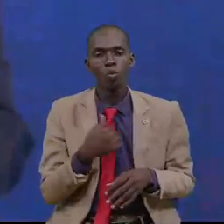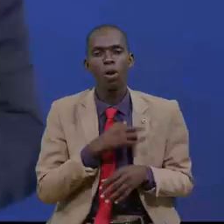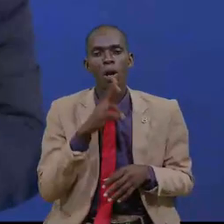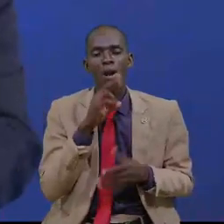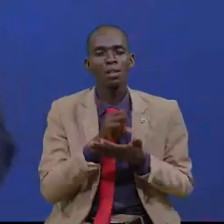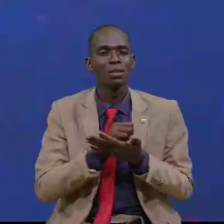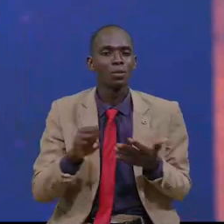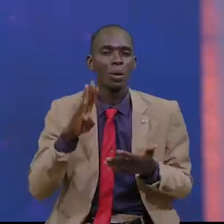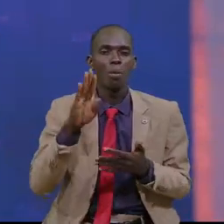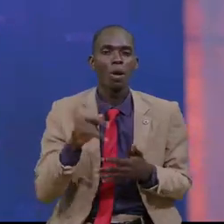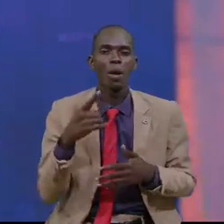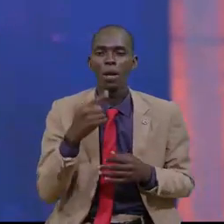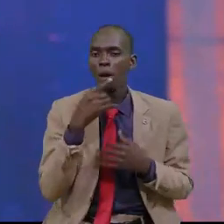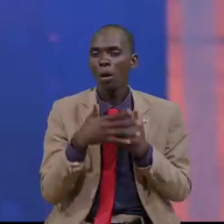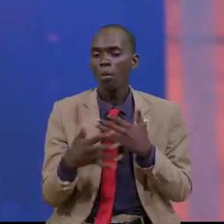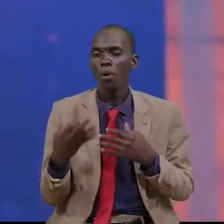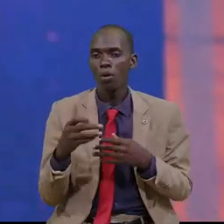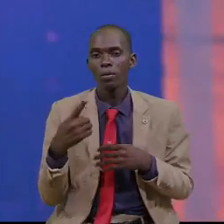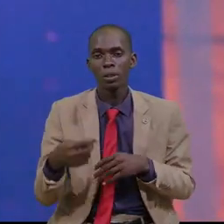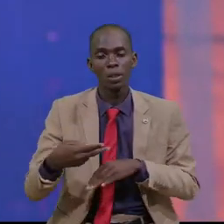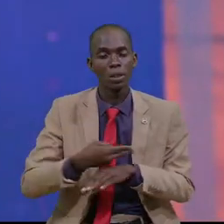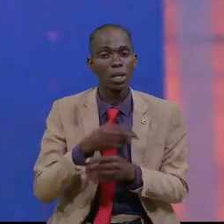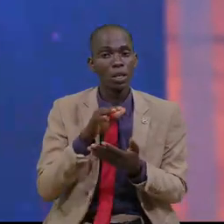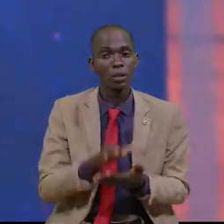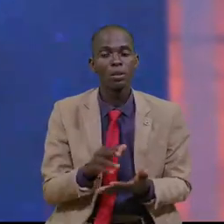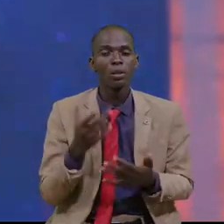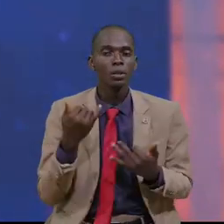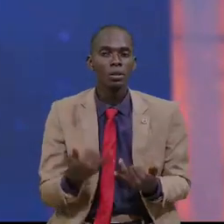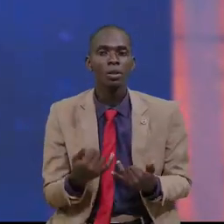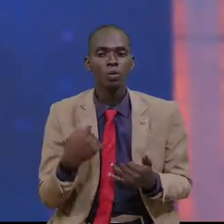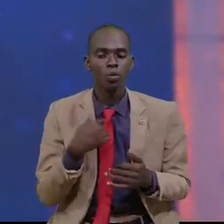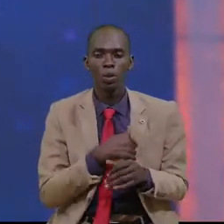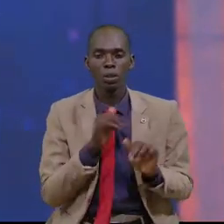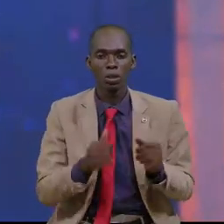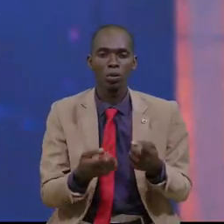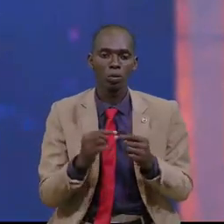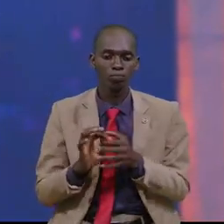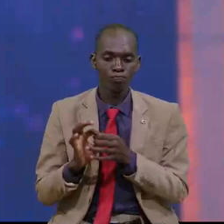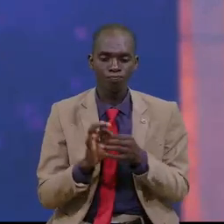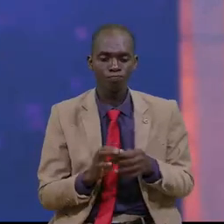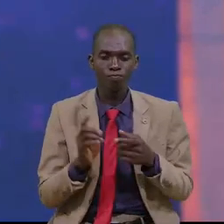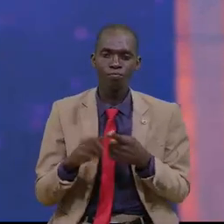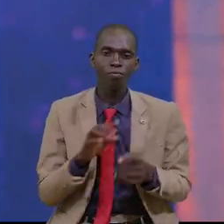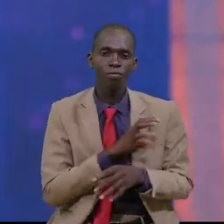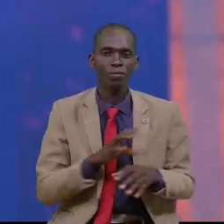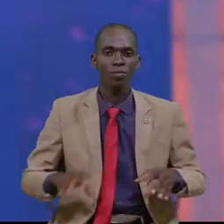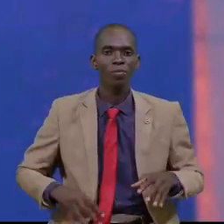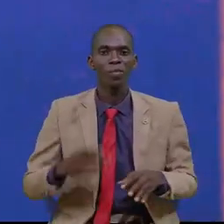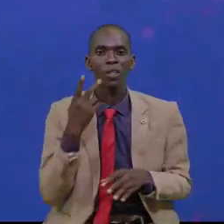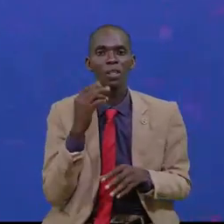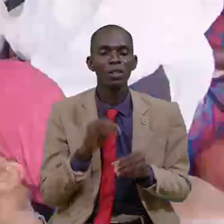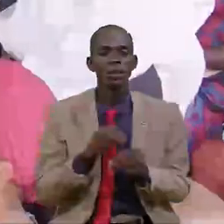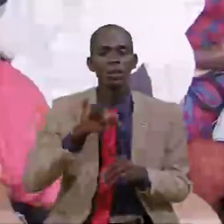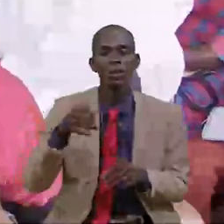l'agneau. Alors, nous pouvons venir à Dieu, unis à Christ, le sanctificateur.